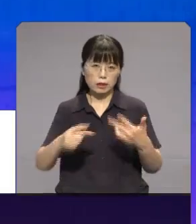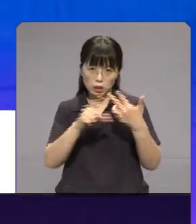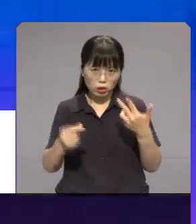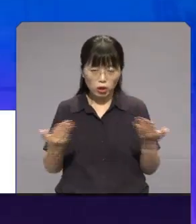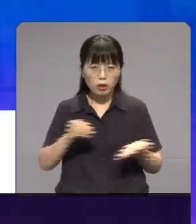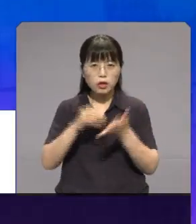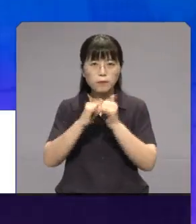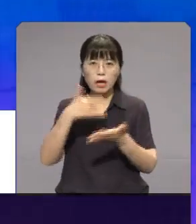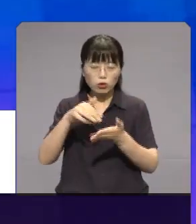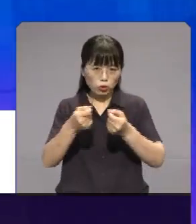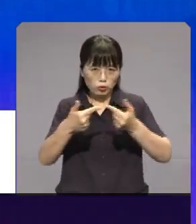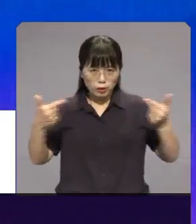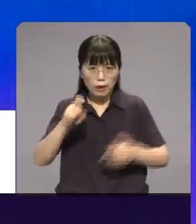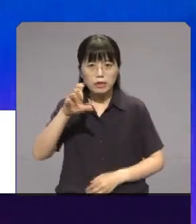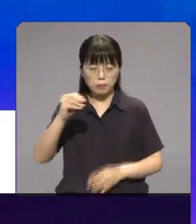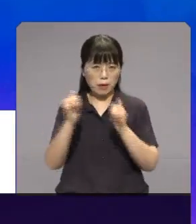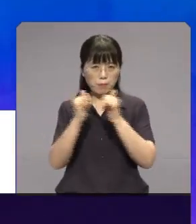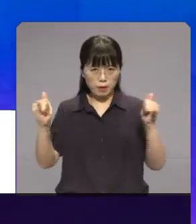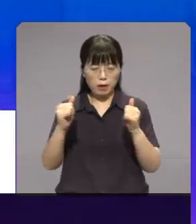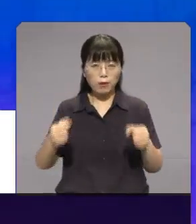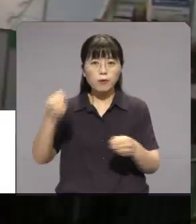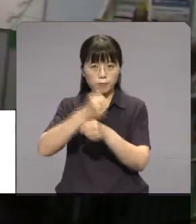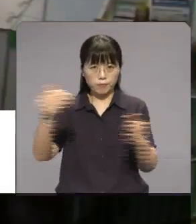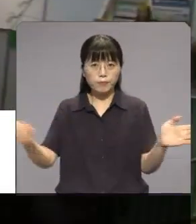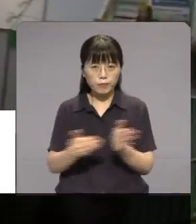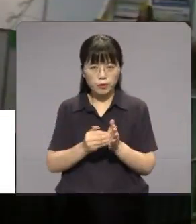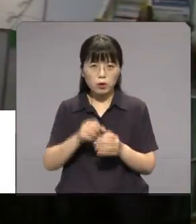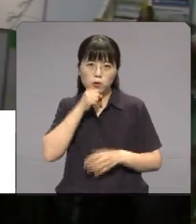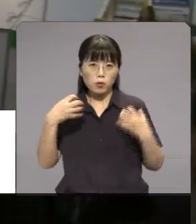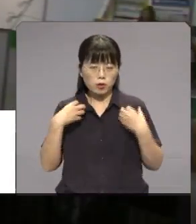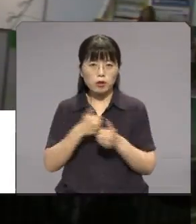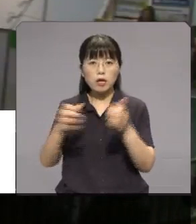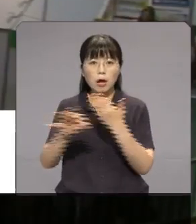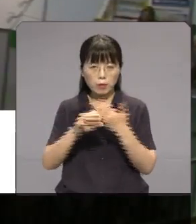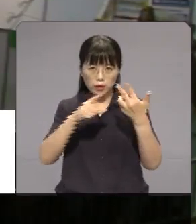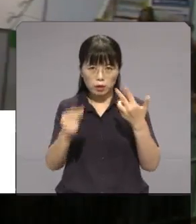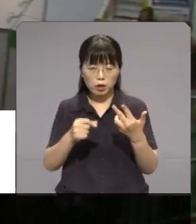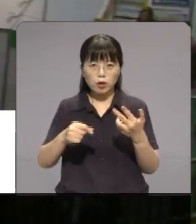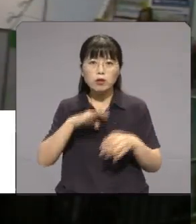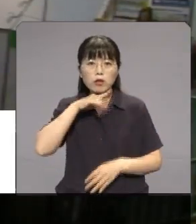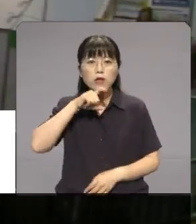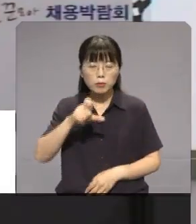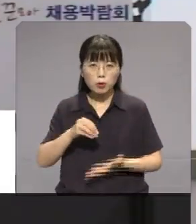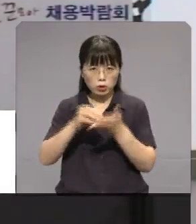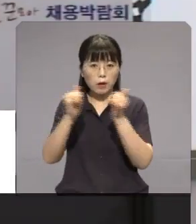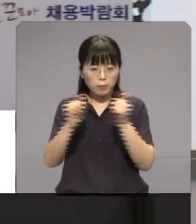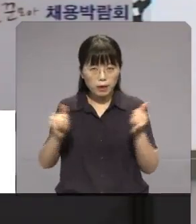지난달 취업자 수 증가폭이 10만 명대를 회복했습니다. 통계청에 따르면 지난달 15세 이상